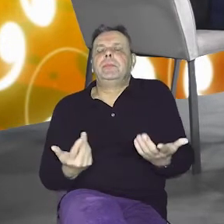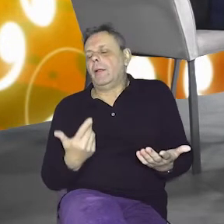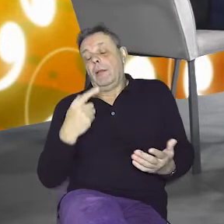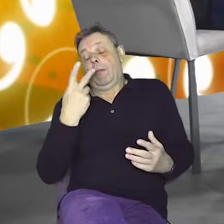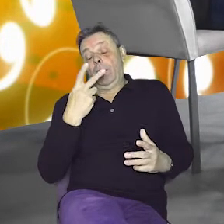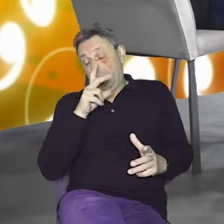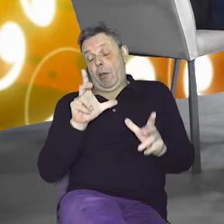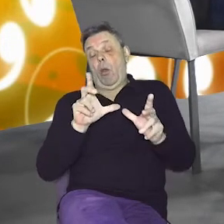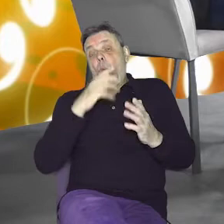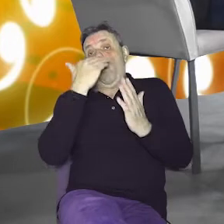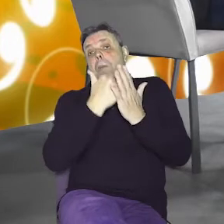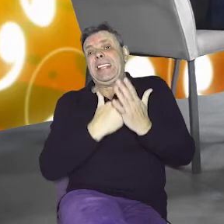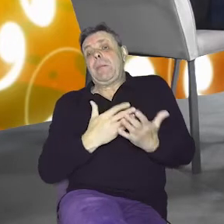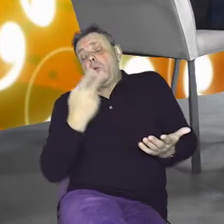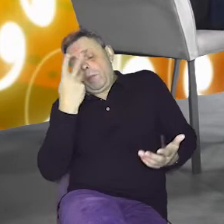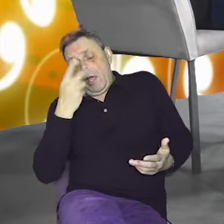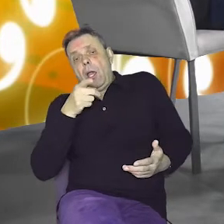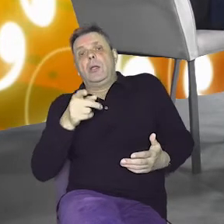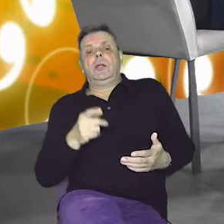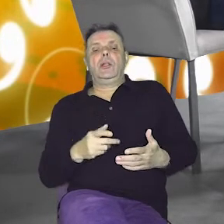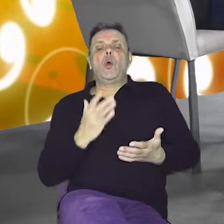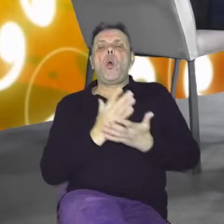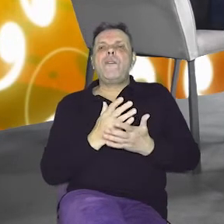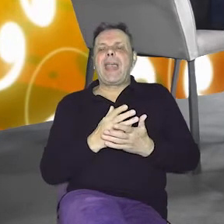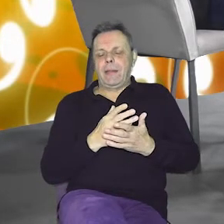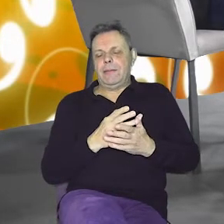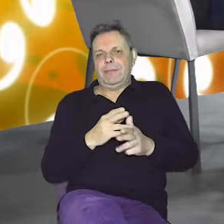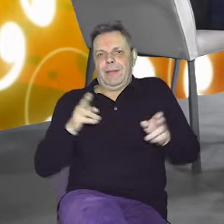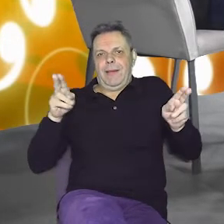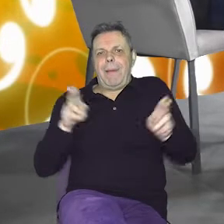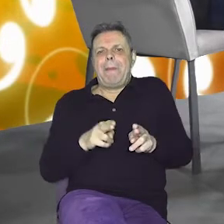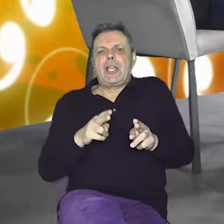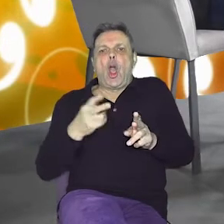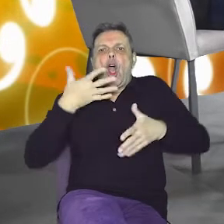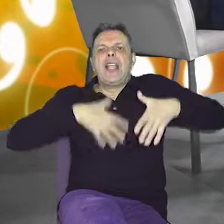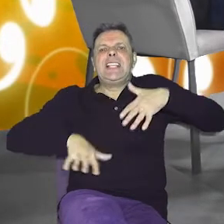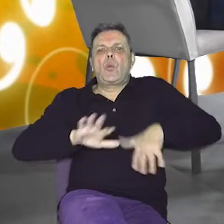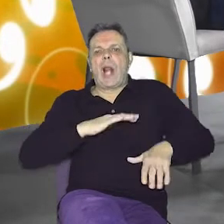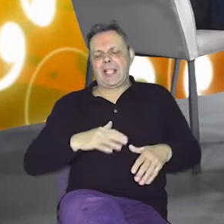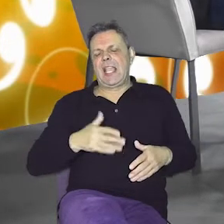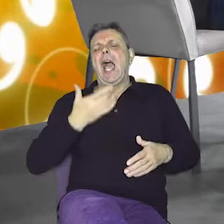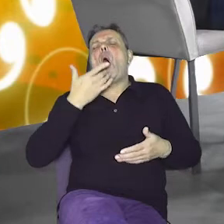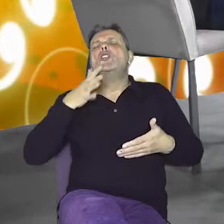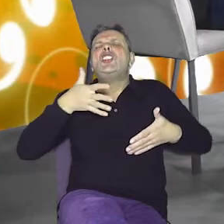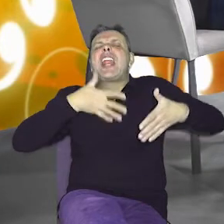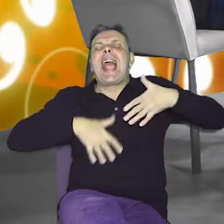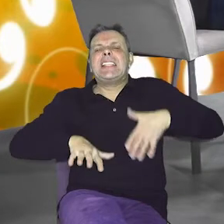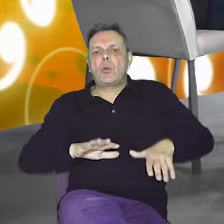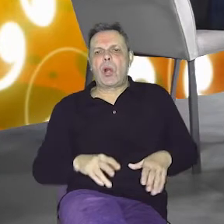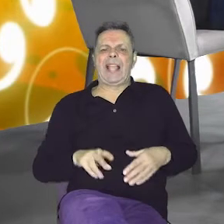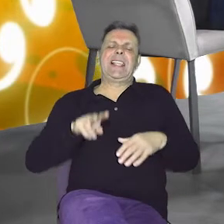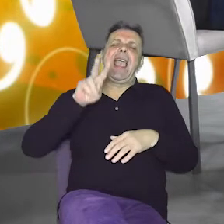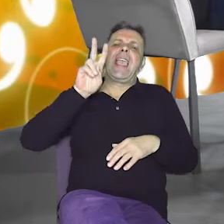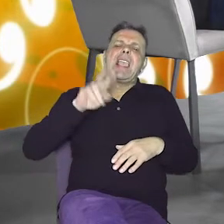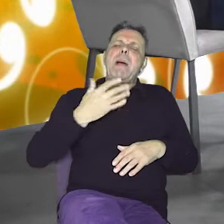u principu je to uvijek mikrocirkulacija. To su oštećenja mikrocirkulacije, dakle,